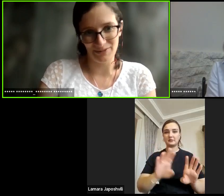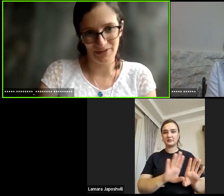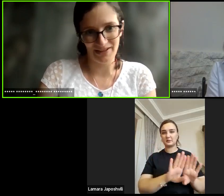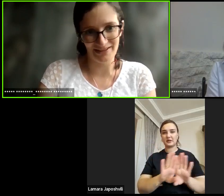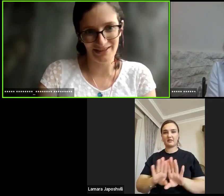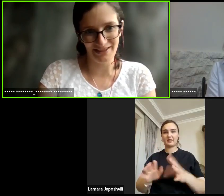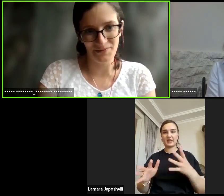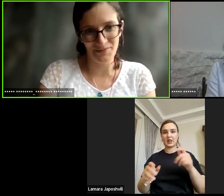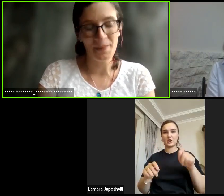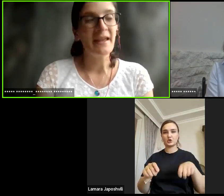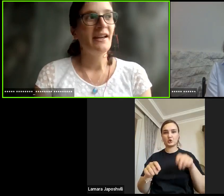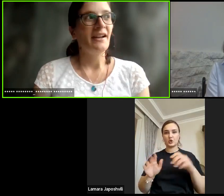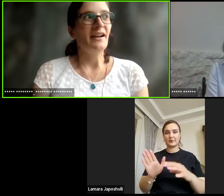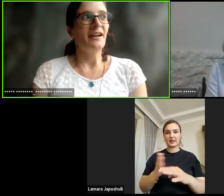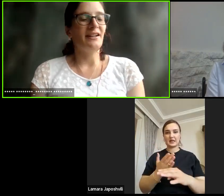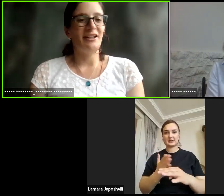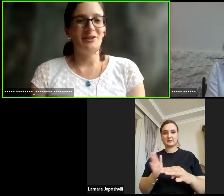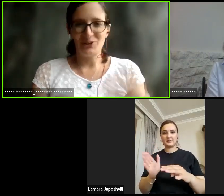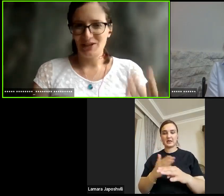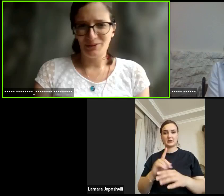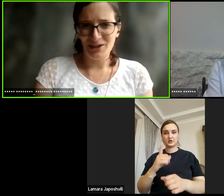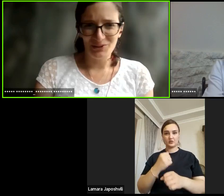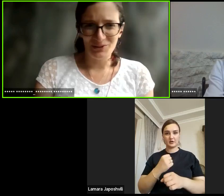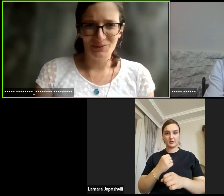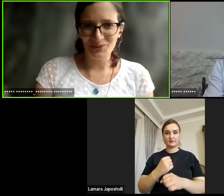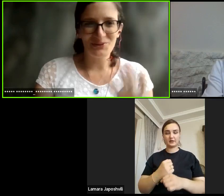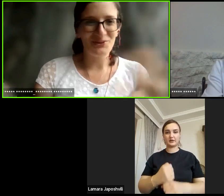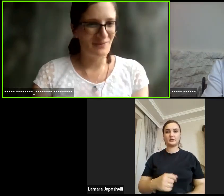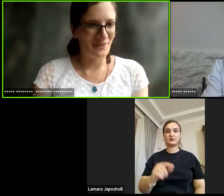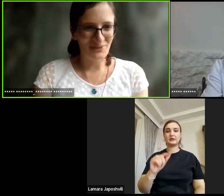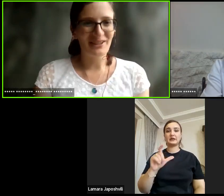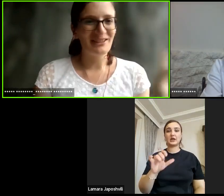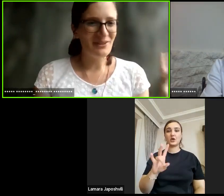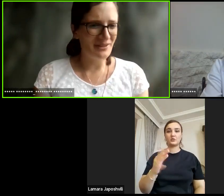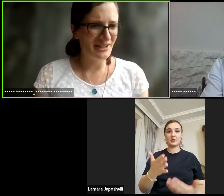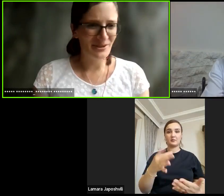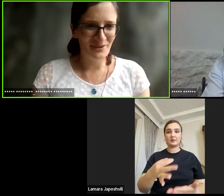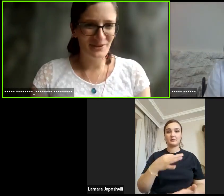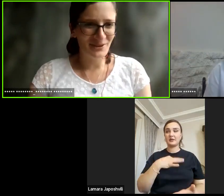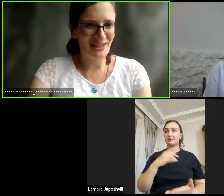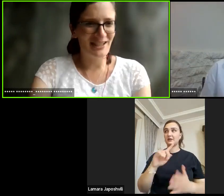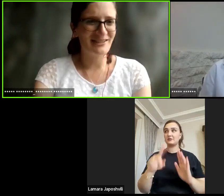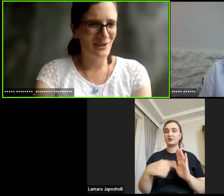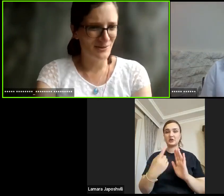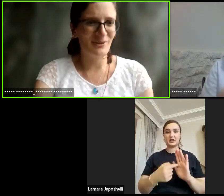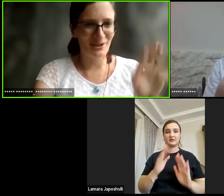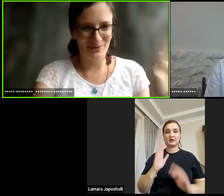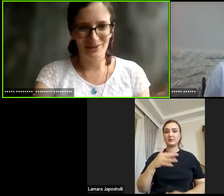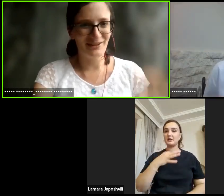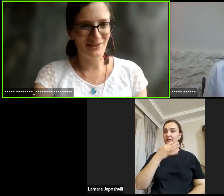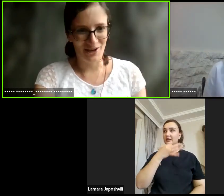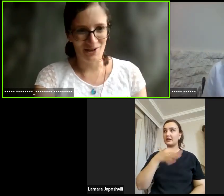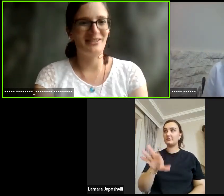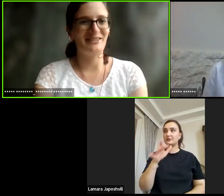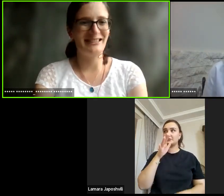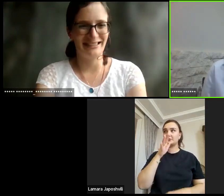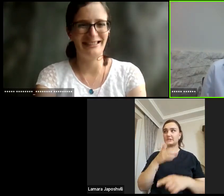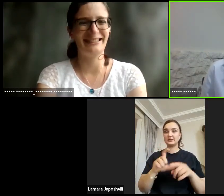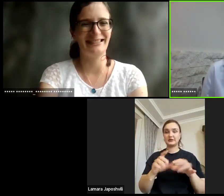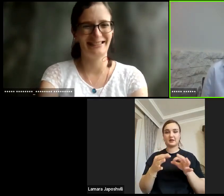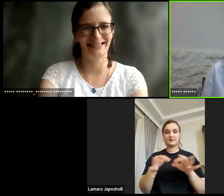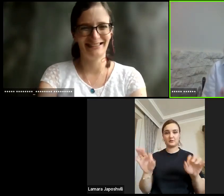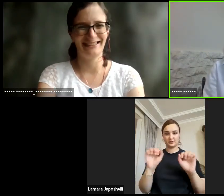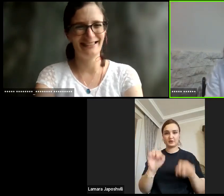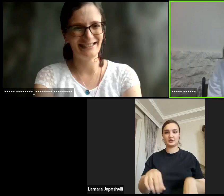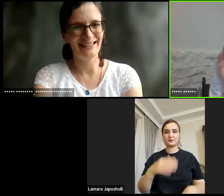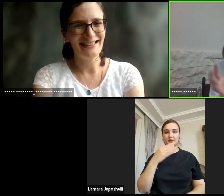ხელჯოხების კლასიფიკაცია. თეორიულად ალბათ პარალელურად მეტყვი თუ რაიმე კითხვა იქნება, მე ნებისმიერ დროს ძალიან თავისუფლად შეგვიძლია რომ